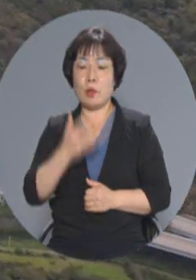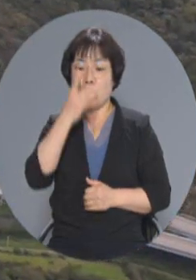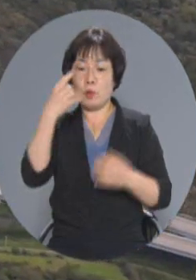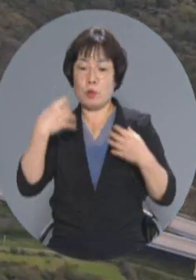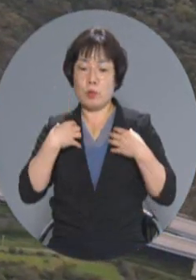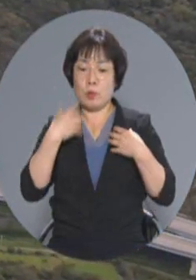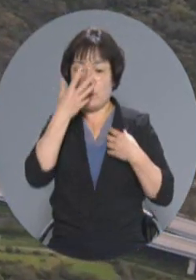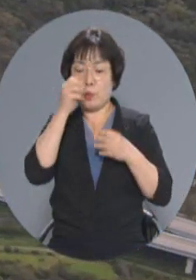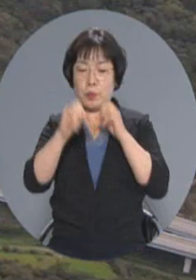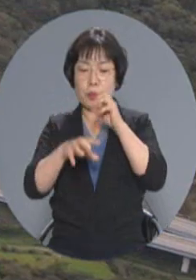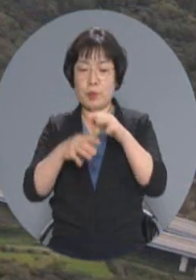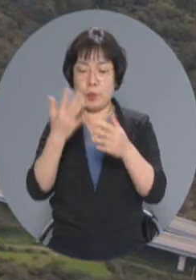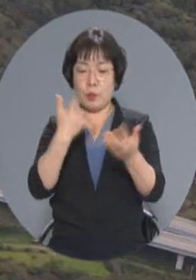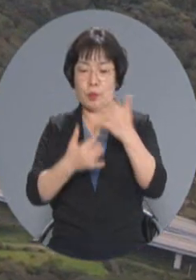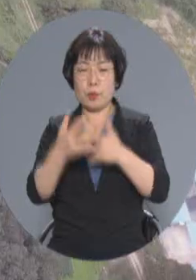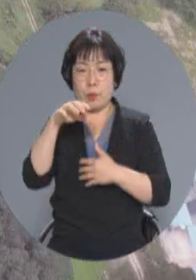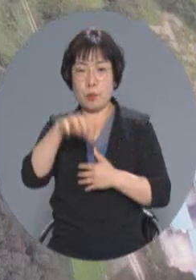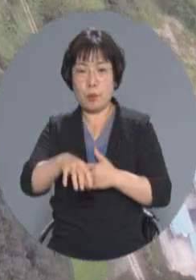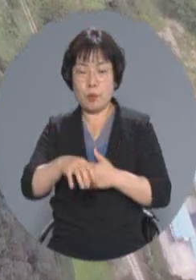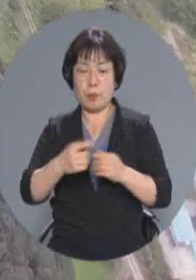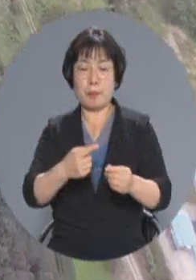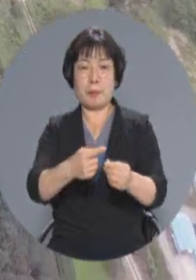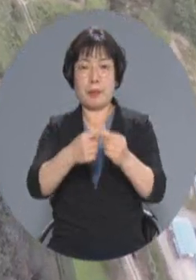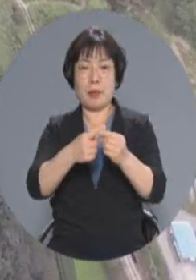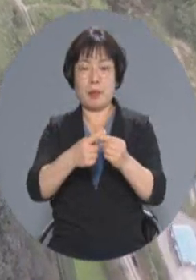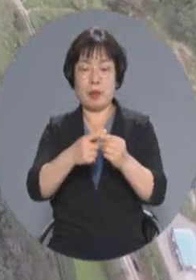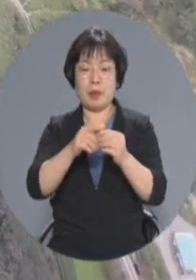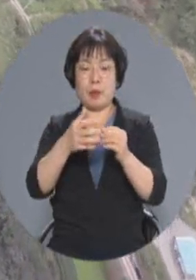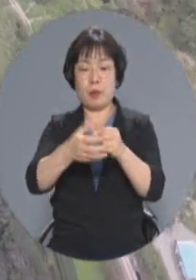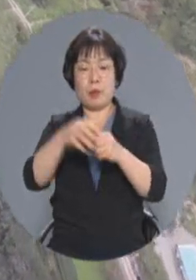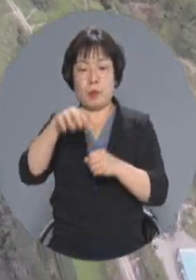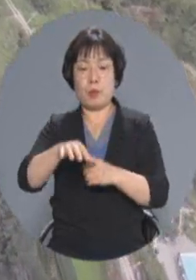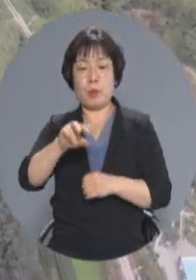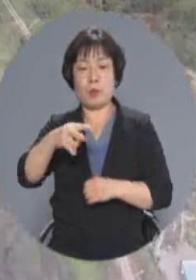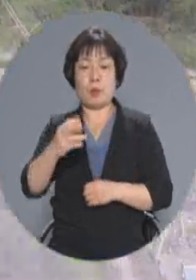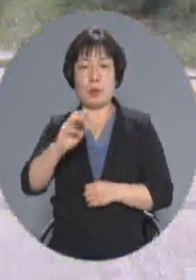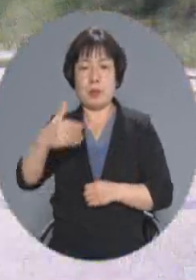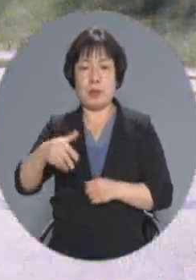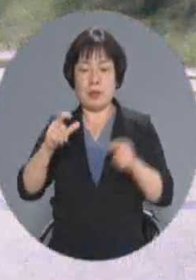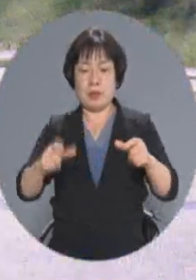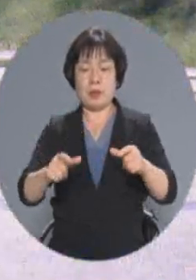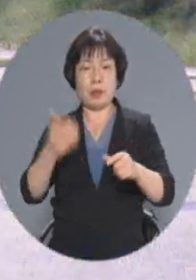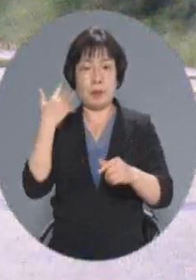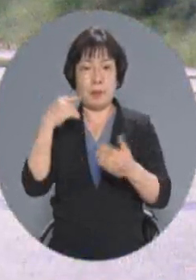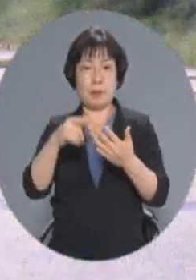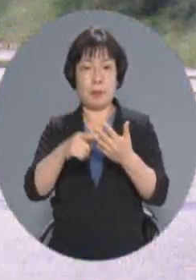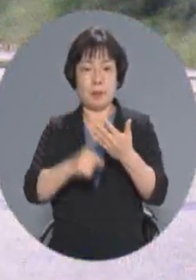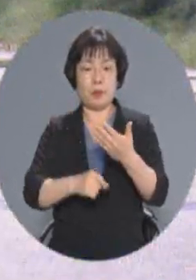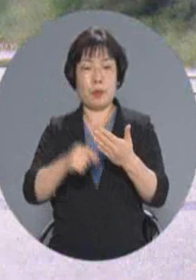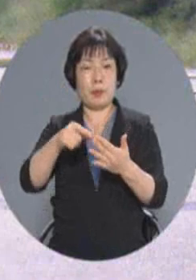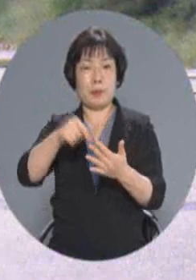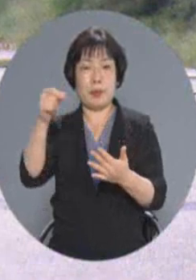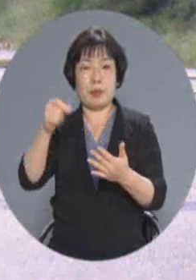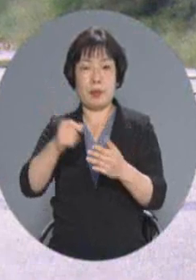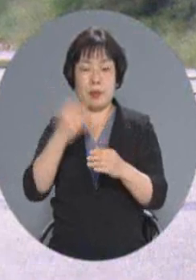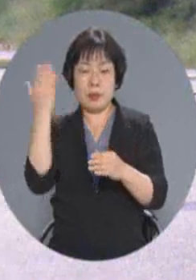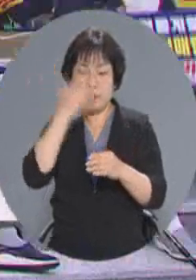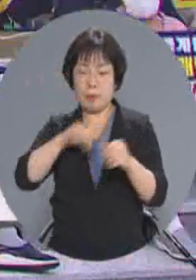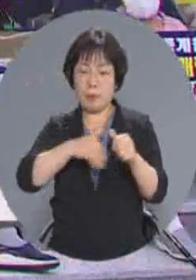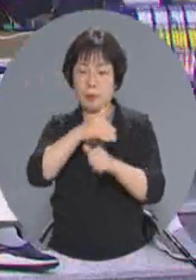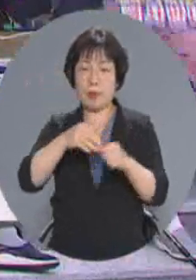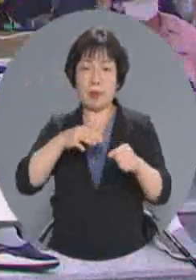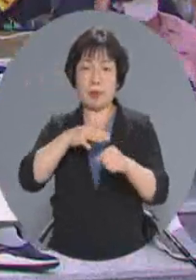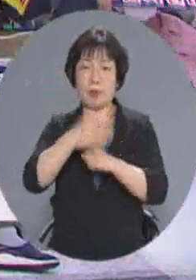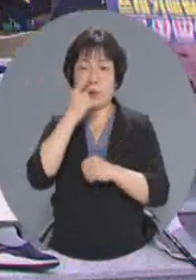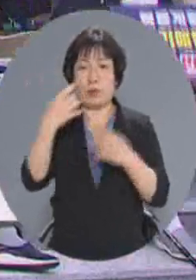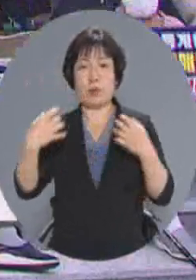순천시의 쓰레기 처리 시설 건립 1순위 후보지로 월등면 송치 지역이 선정된 건 지난 9월. 친환경 방식을